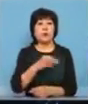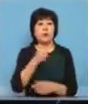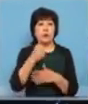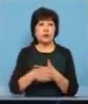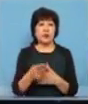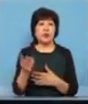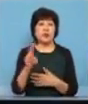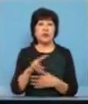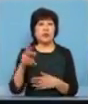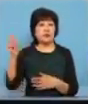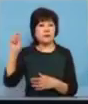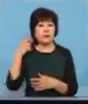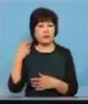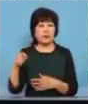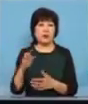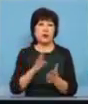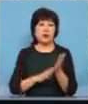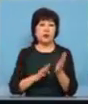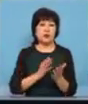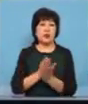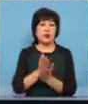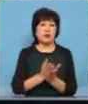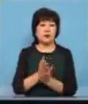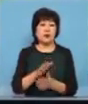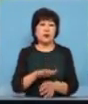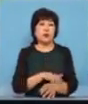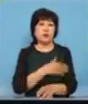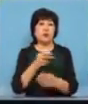екінші дүниежүзілік соғысқа қатысқан 90 ардагер мен ұзақ